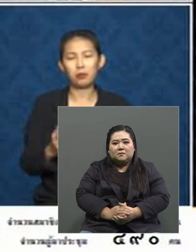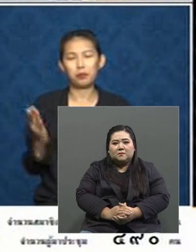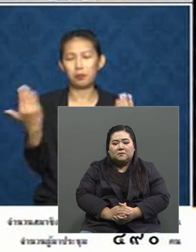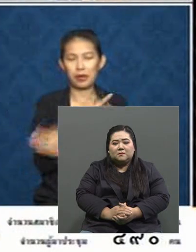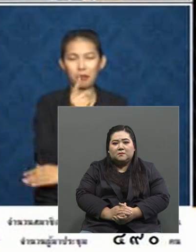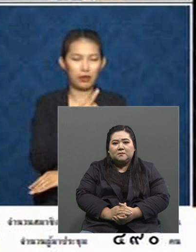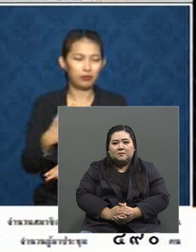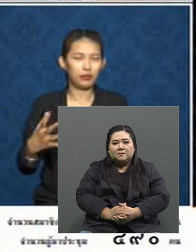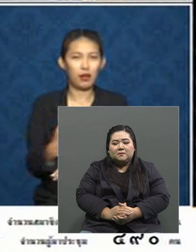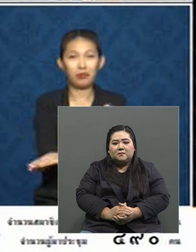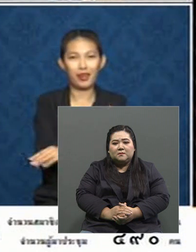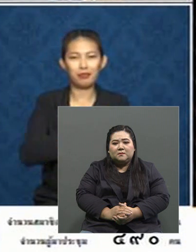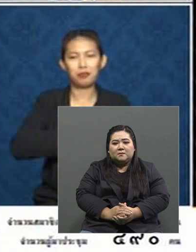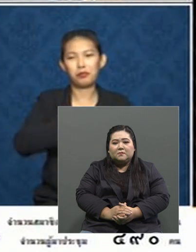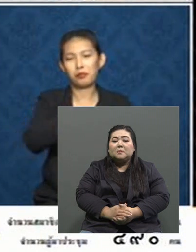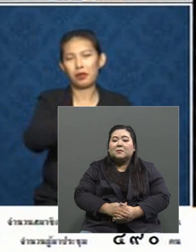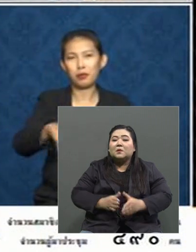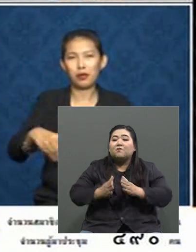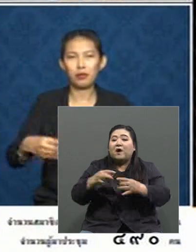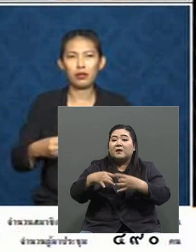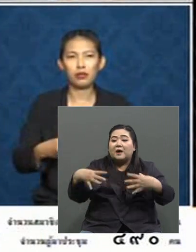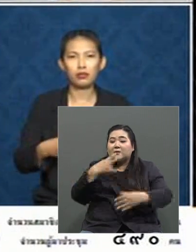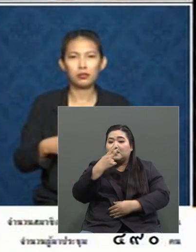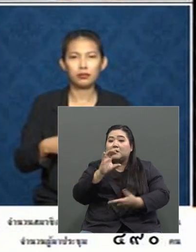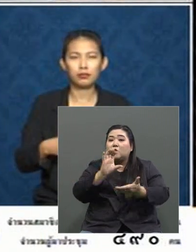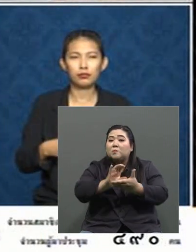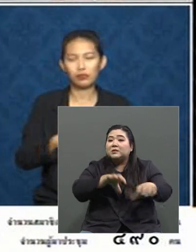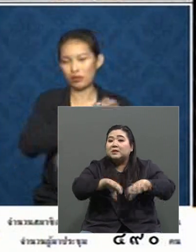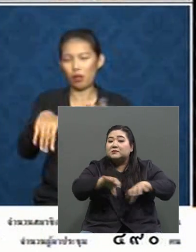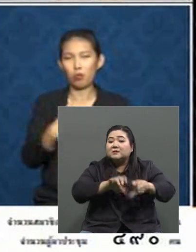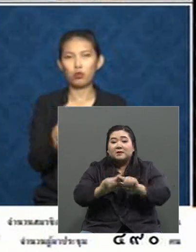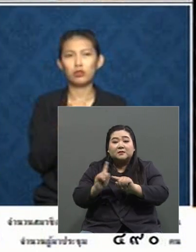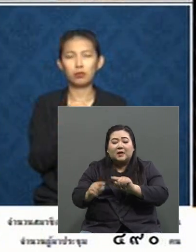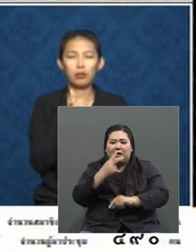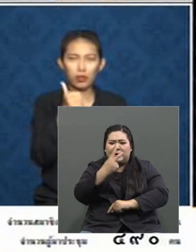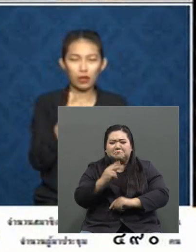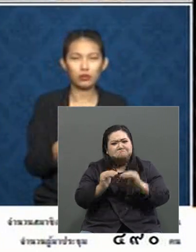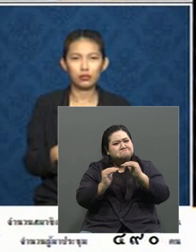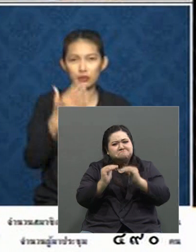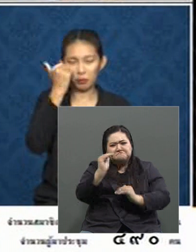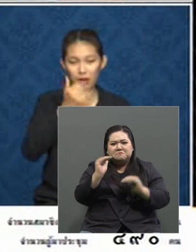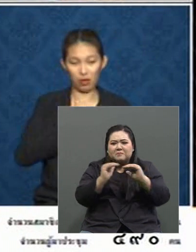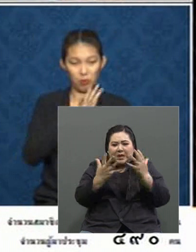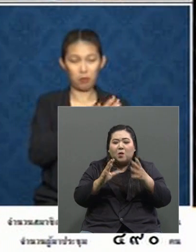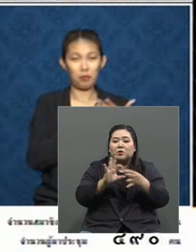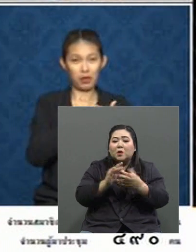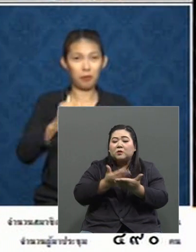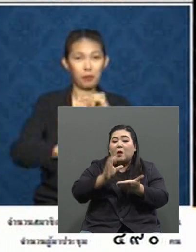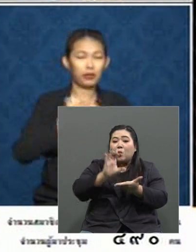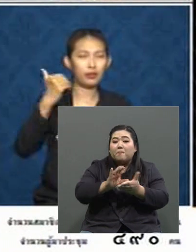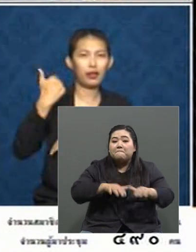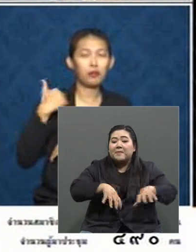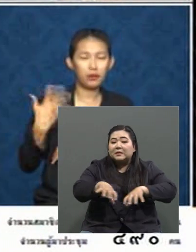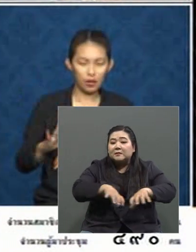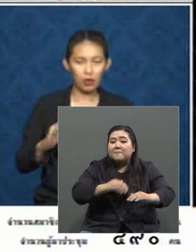ประธานขณะที่ฝ่ายค้านก็มองการจัดสรรงบประมาณครับว่าเป็นการจัดสรรที่เหลื่อมล้ำโดยเฉพาะงบประมาณในการพัฒนาพื้นที่